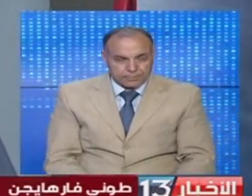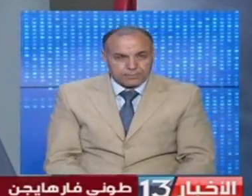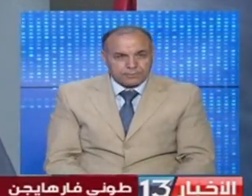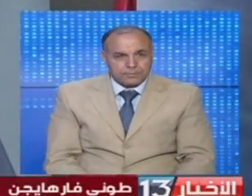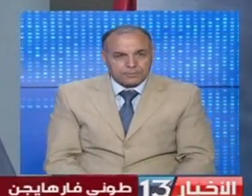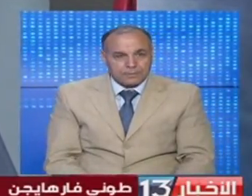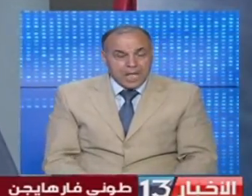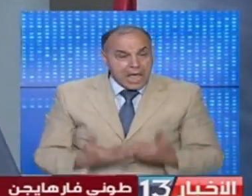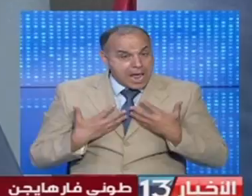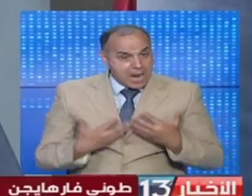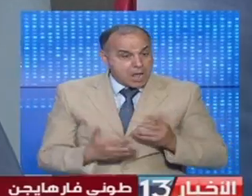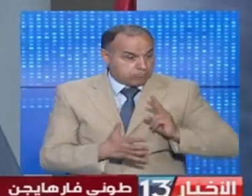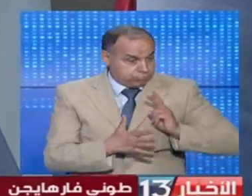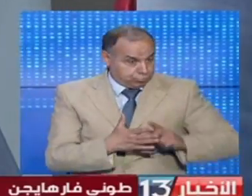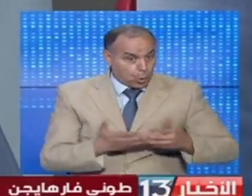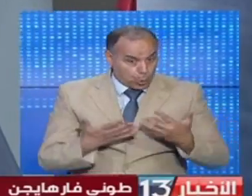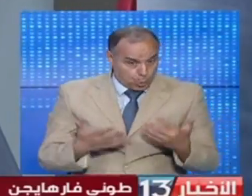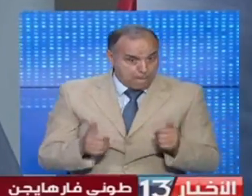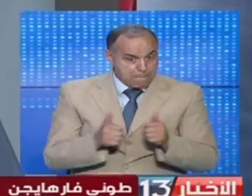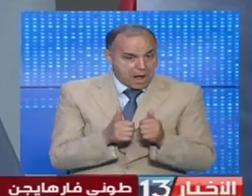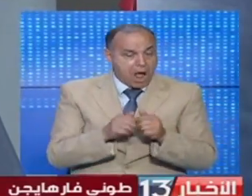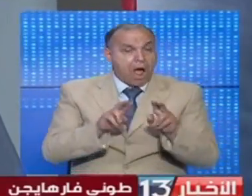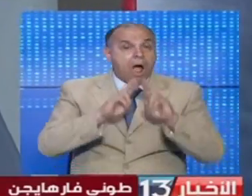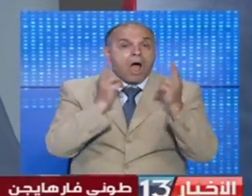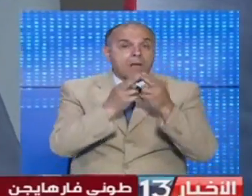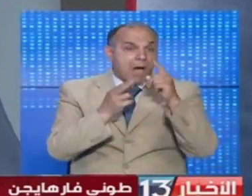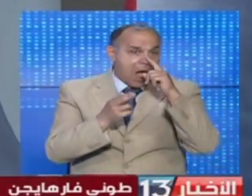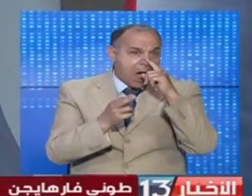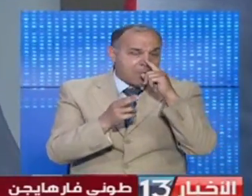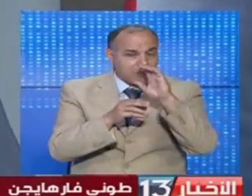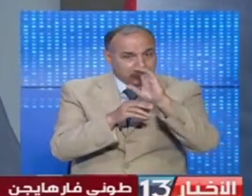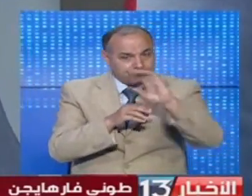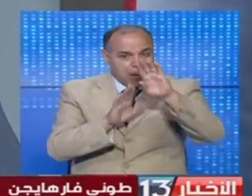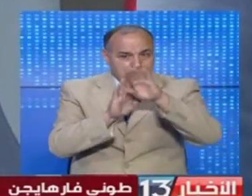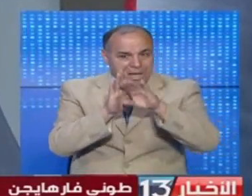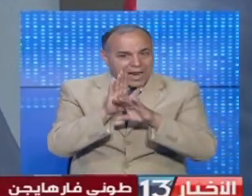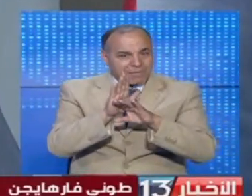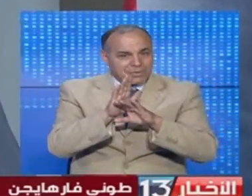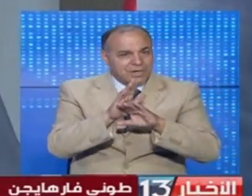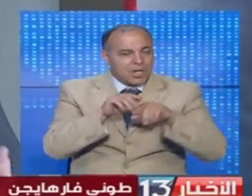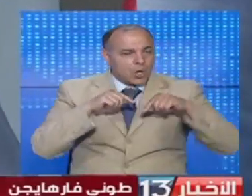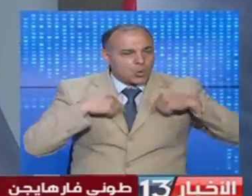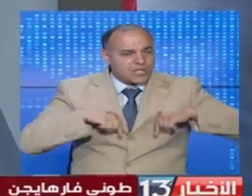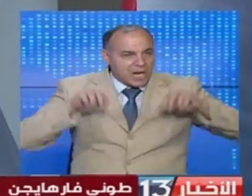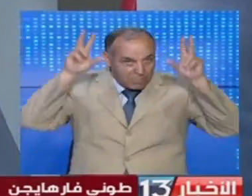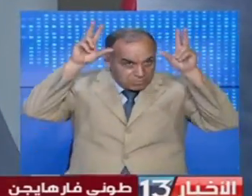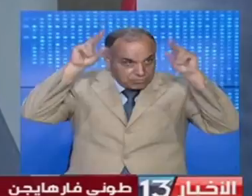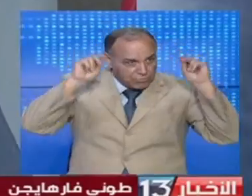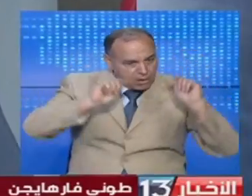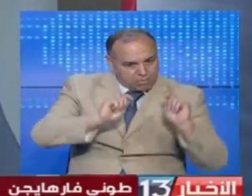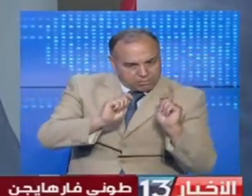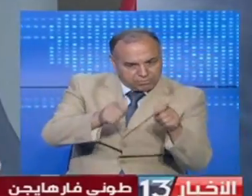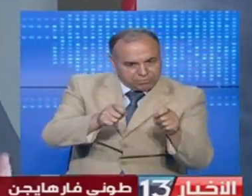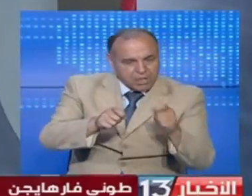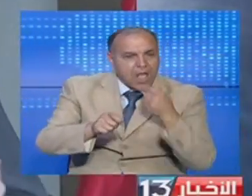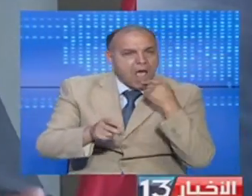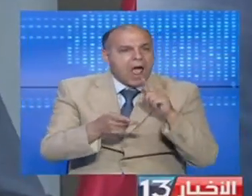نحن على اتفاق اليوم العالم العربي برنامج حكومه المملكه الهولنديه